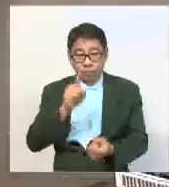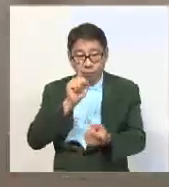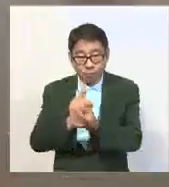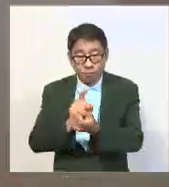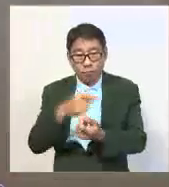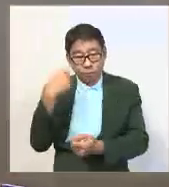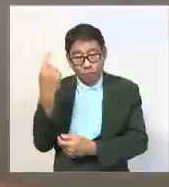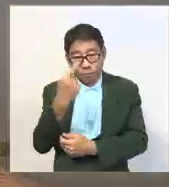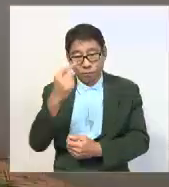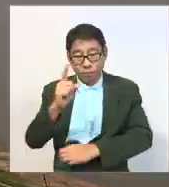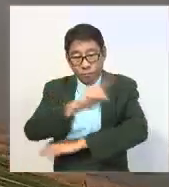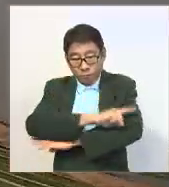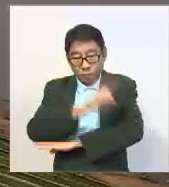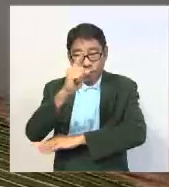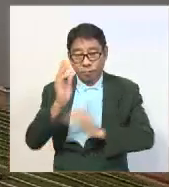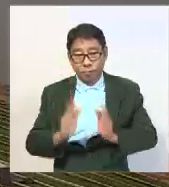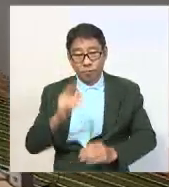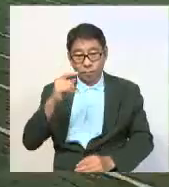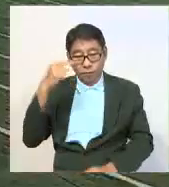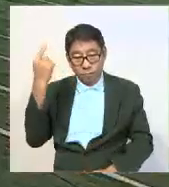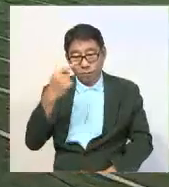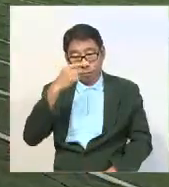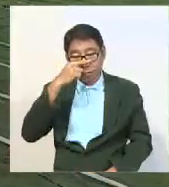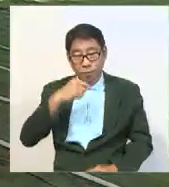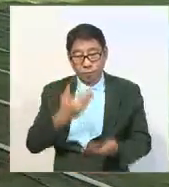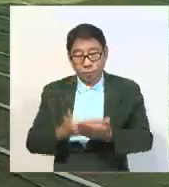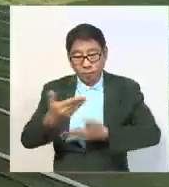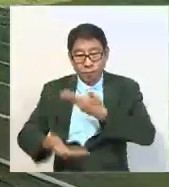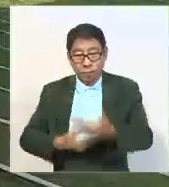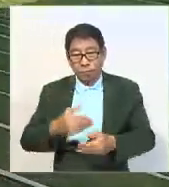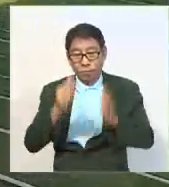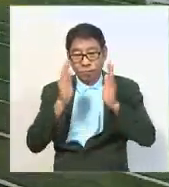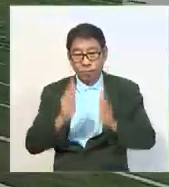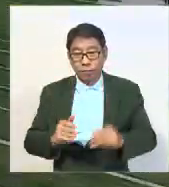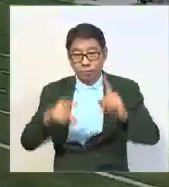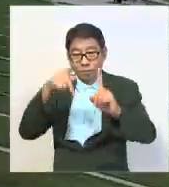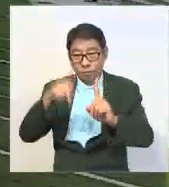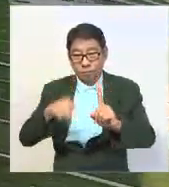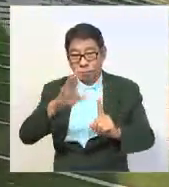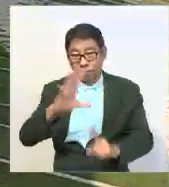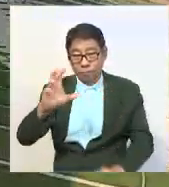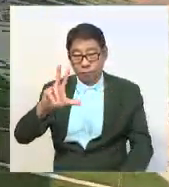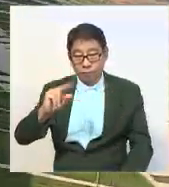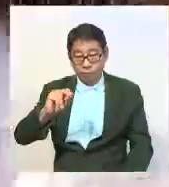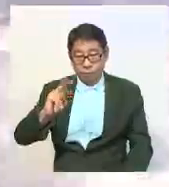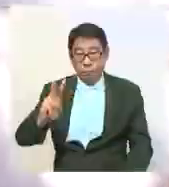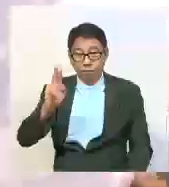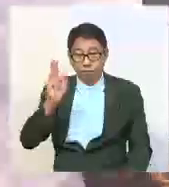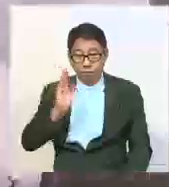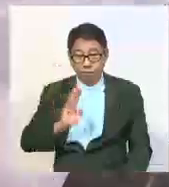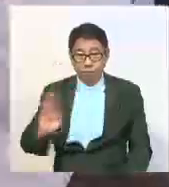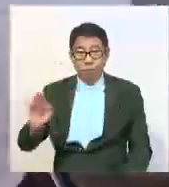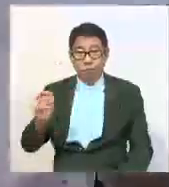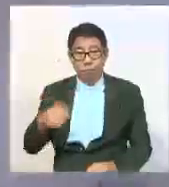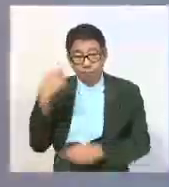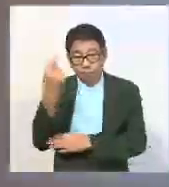ในทริปท่องเที่ยว1วันนักท่องเที่ยวชาวไทยจะใช้จ่ายเฉลี่ยคนละ 1,532 บาทแม้ว่า